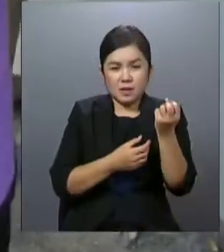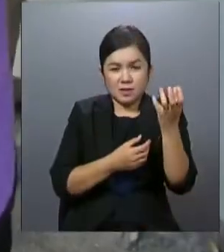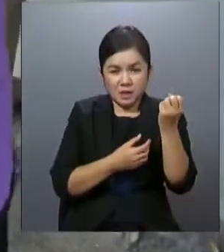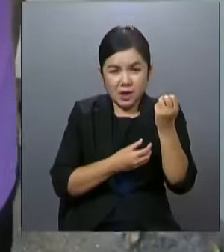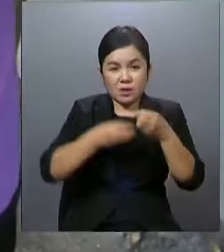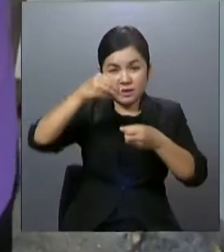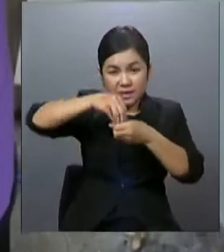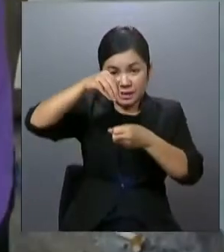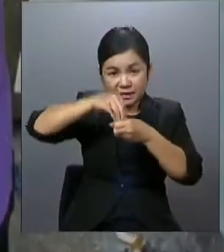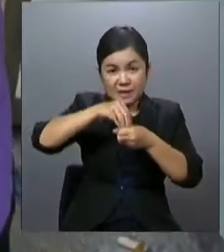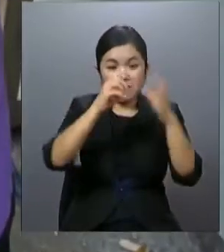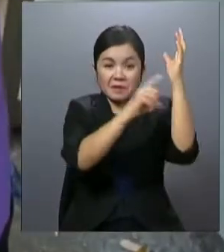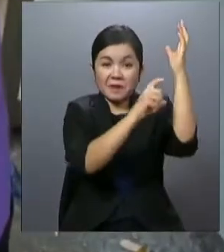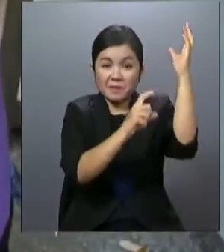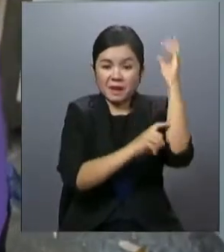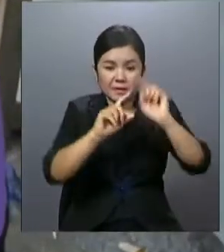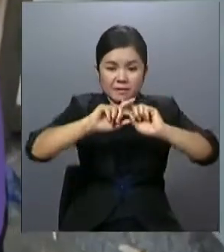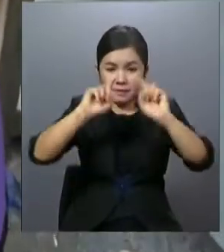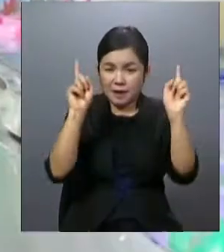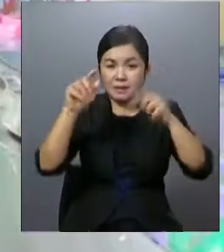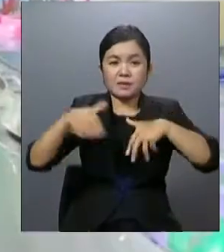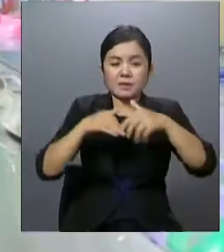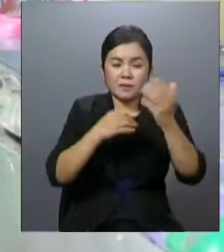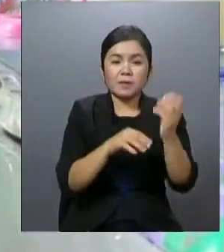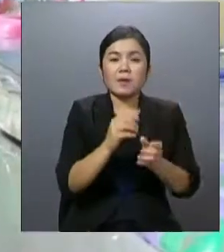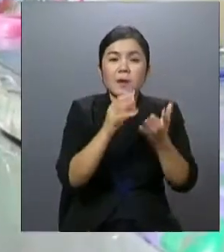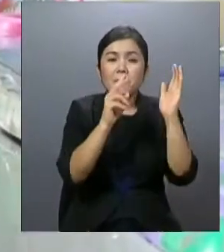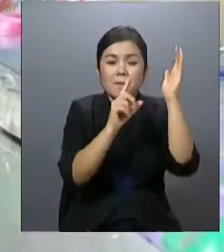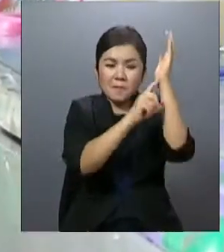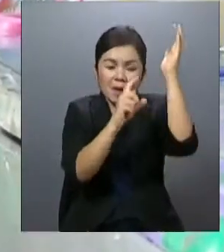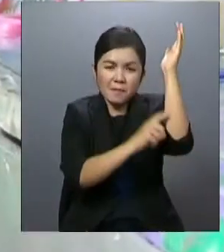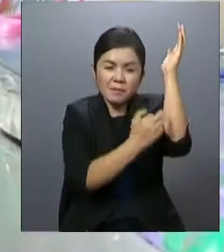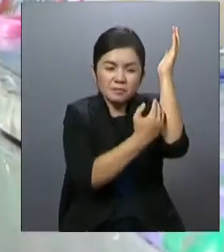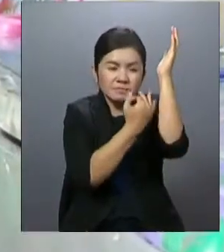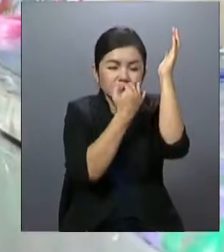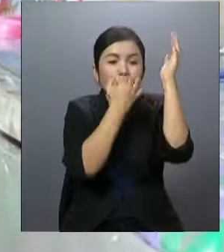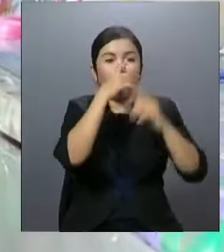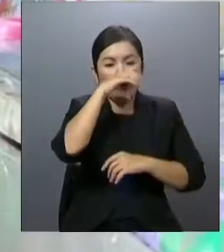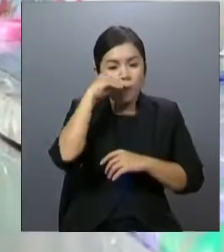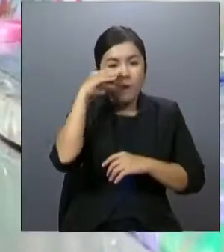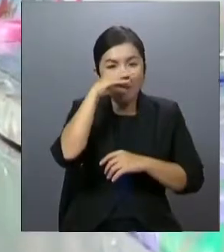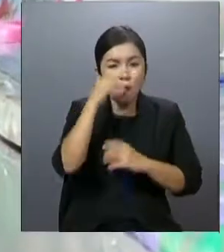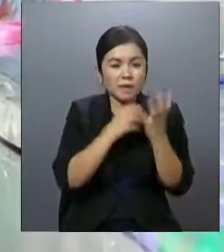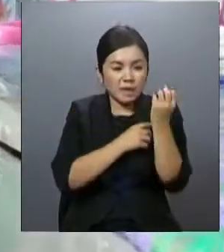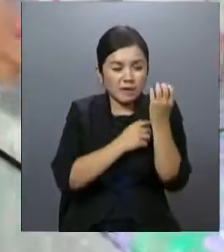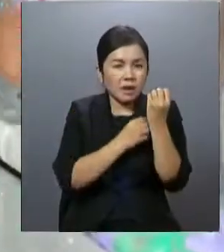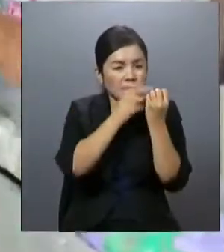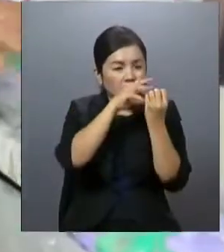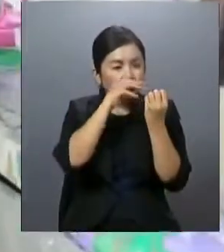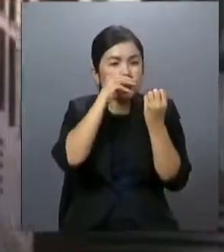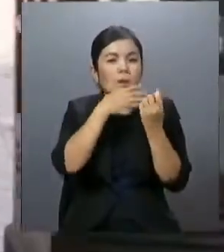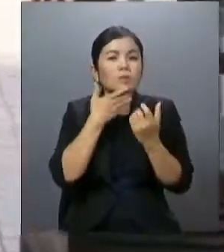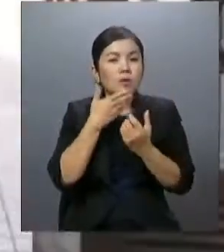จากที่อื่นเนื่องจากไม้ข้าวหลามมีกลิ่นหอมเหยื่อไผ่อ่อนติดเข้ามีไม้ข้าวหลามออกตลอดปี